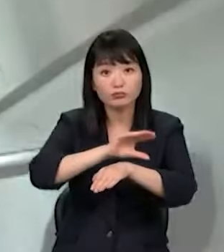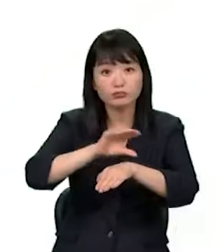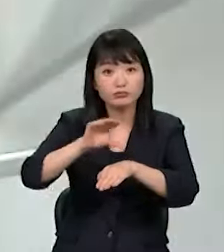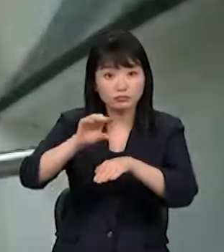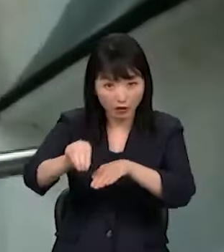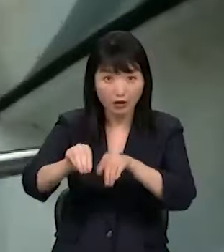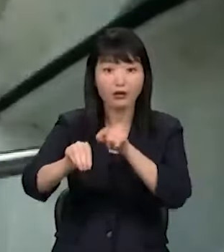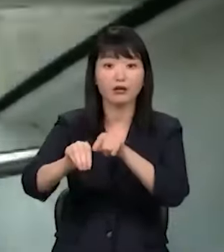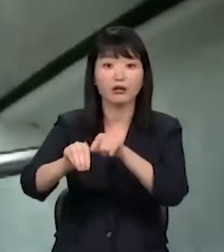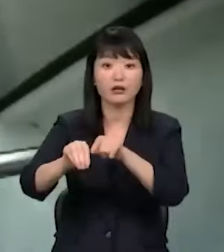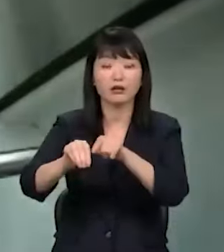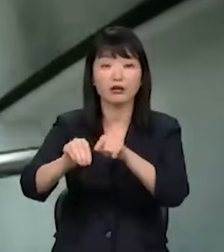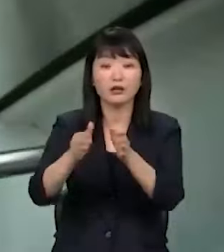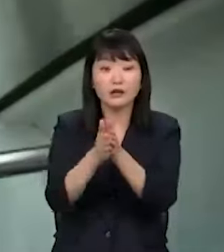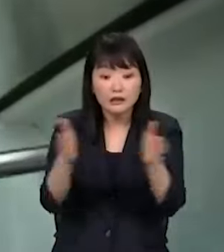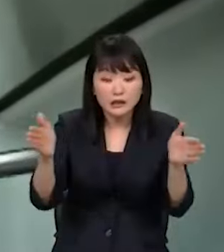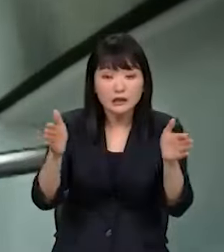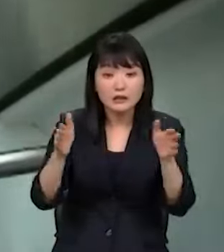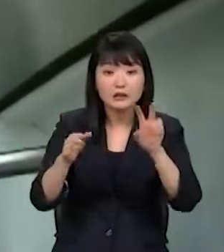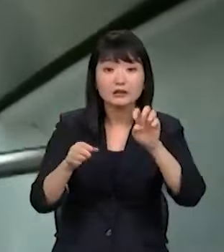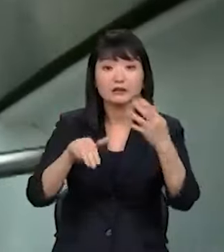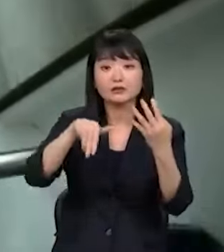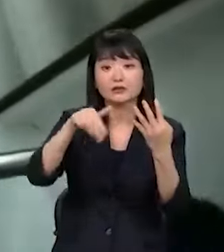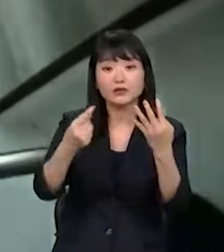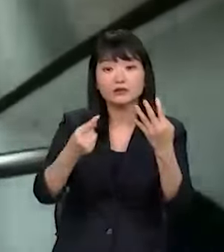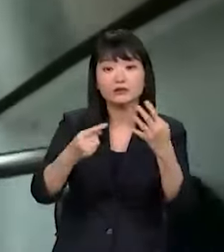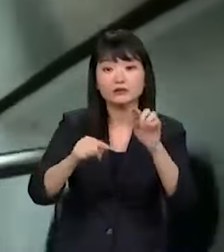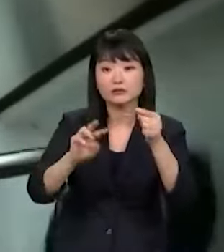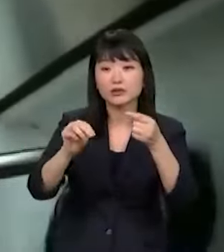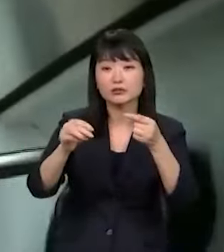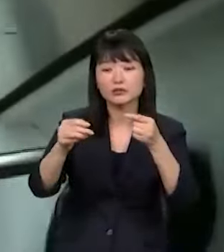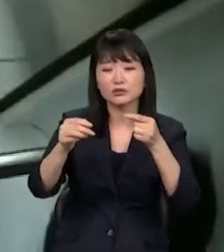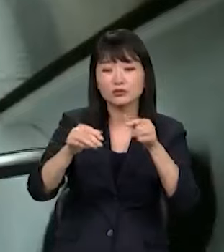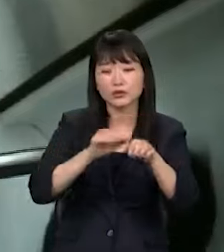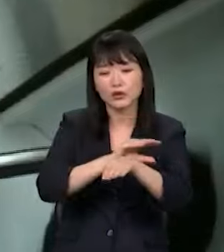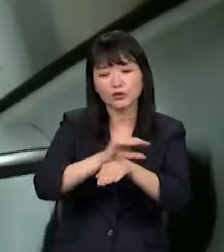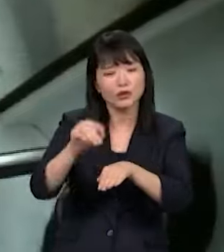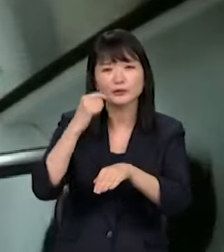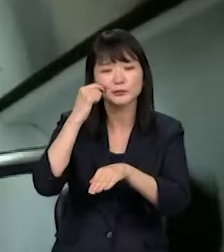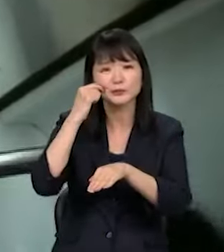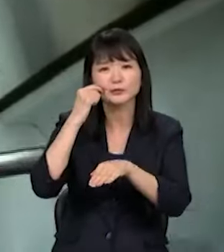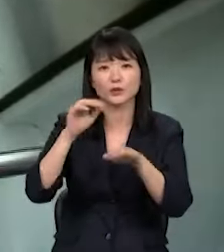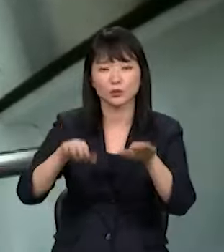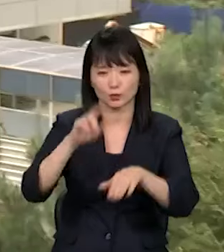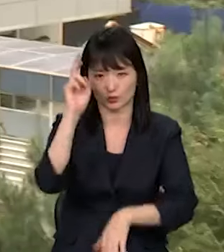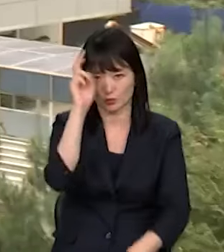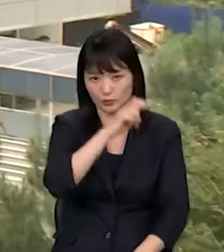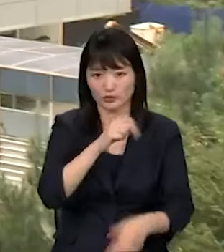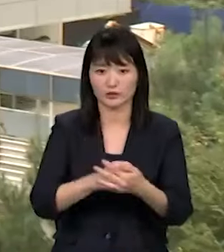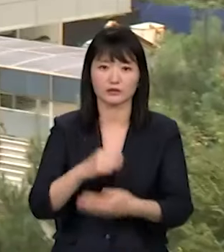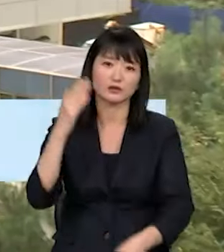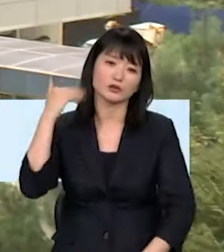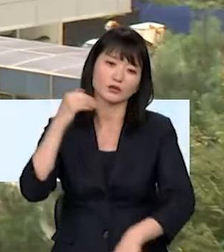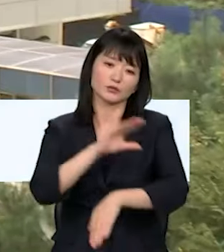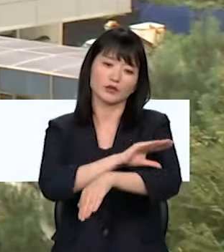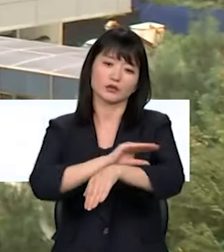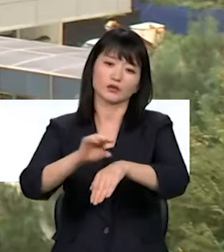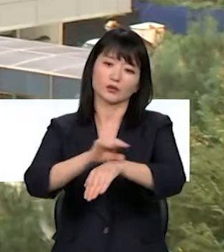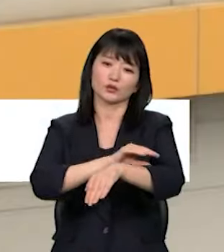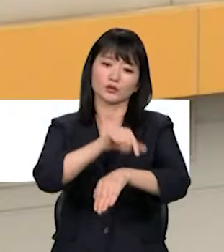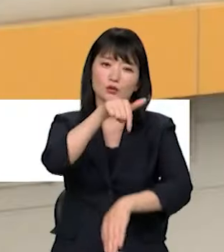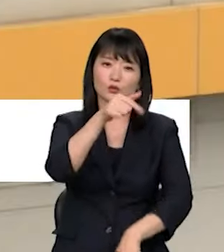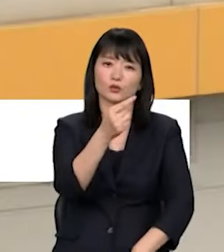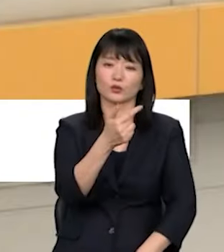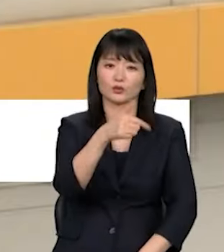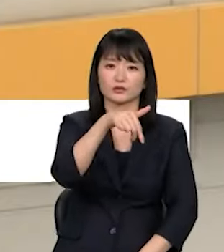멈춰섭니다. 출발 뒤 24초, 100m도 채 가지 못했습니다. 오늘 오전 의정부 경전철 곤제역을